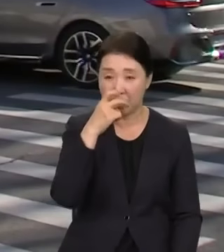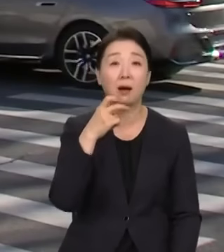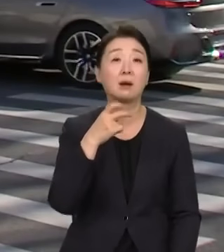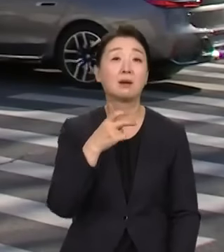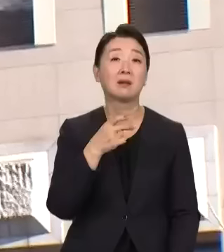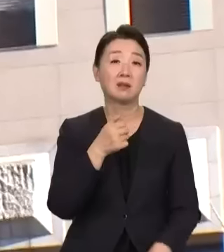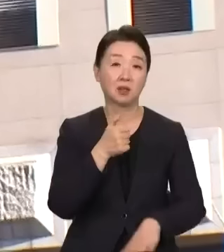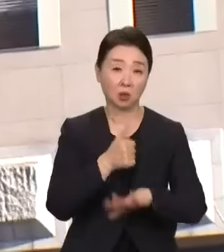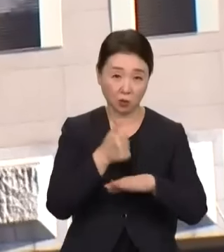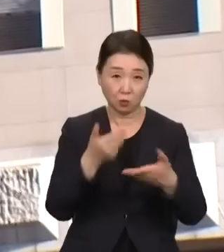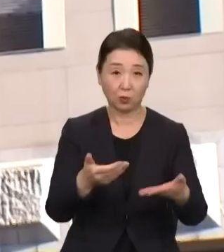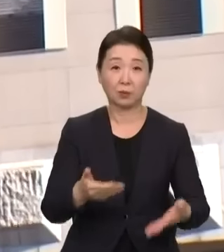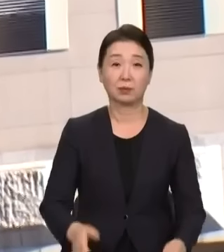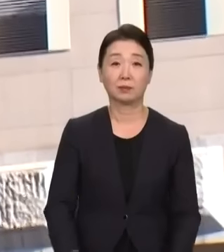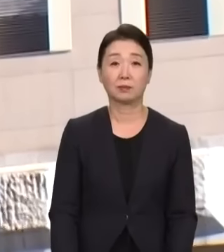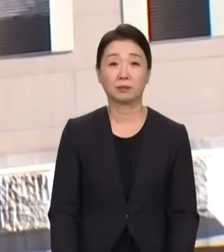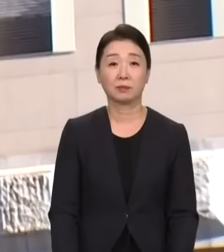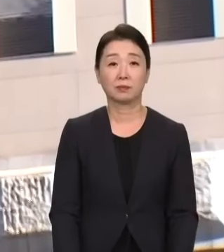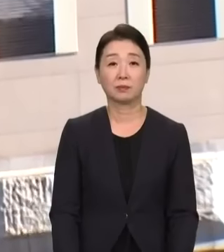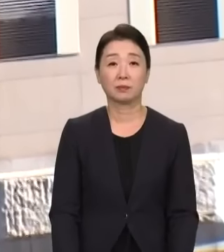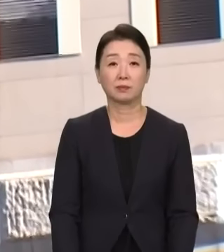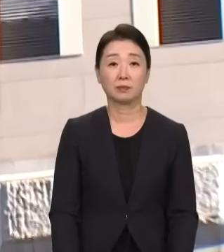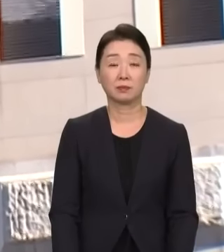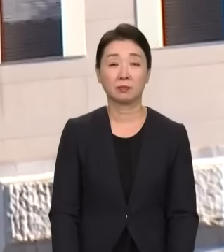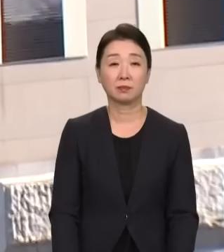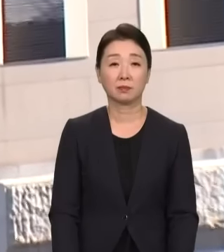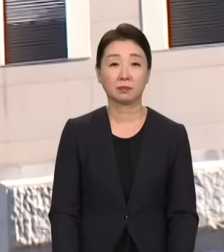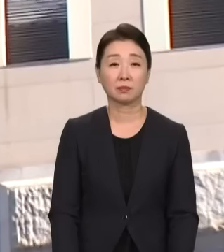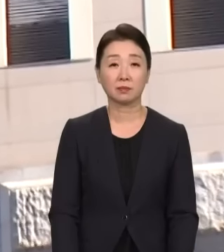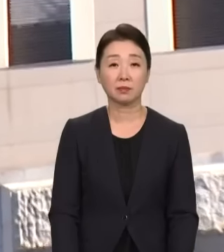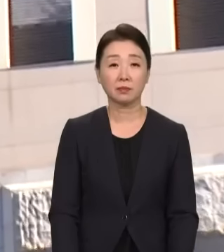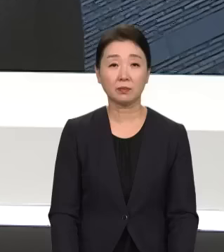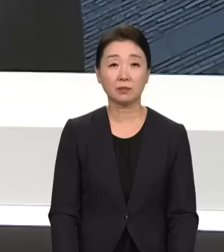결정합니다. JTBC 이자연입니다.